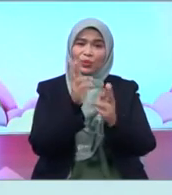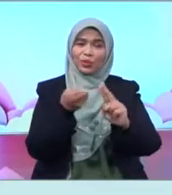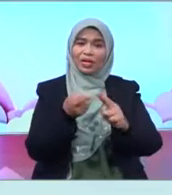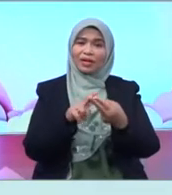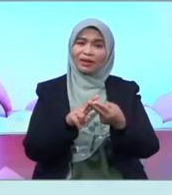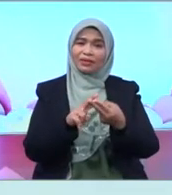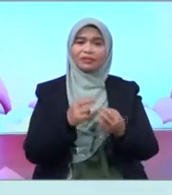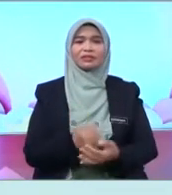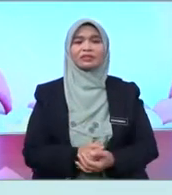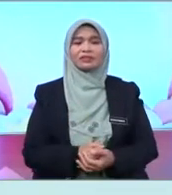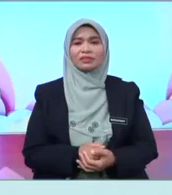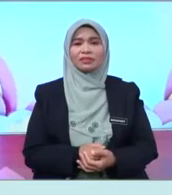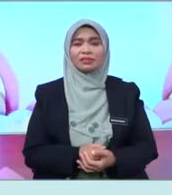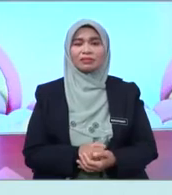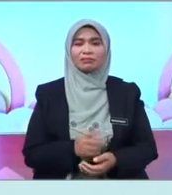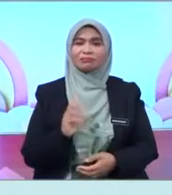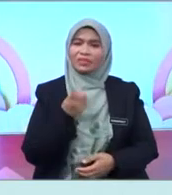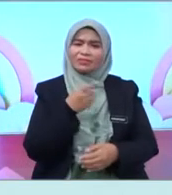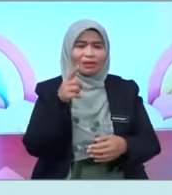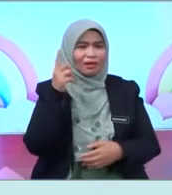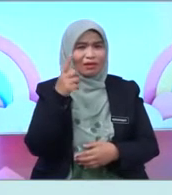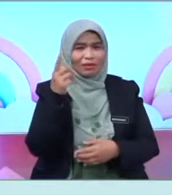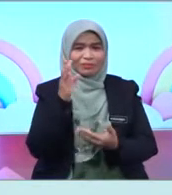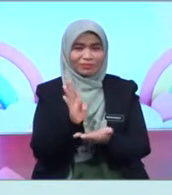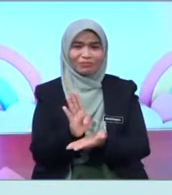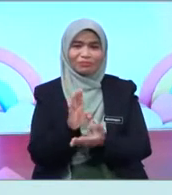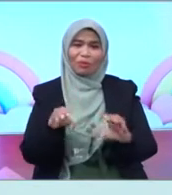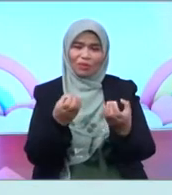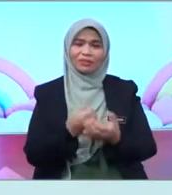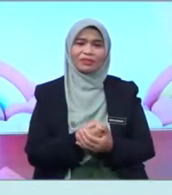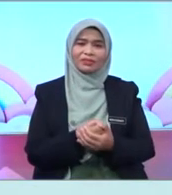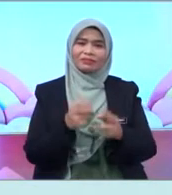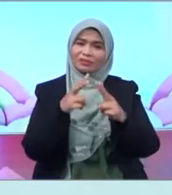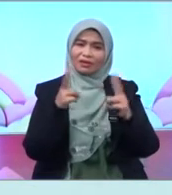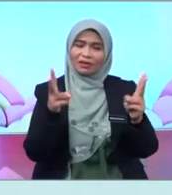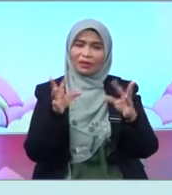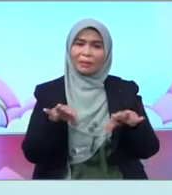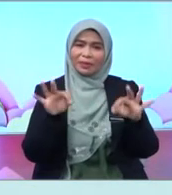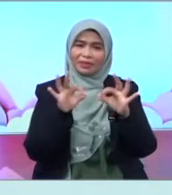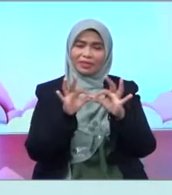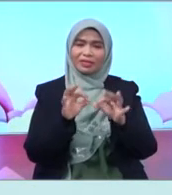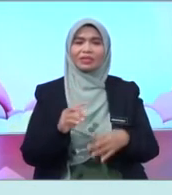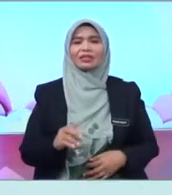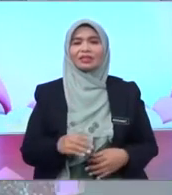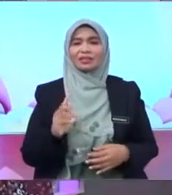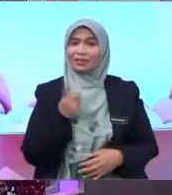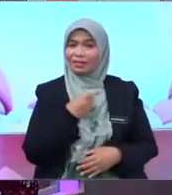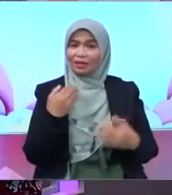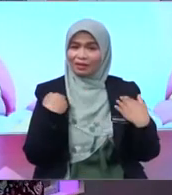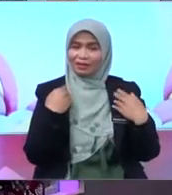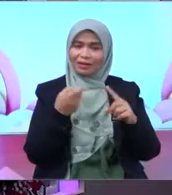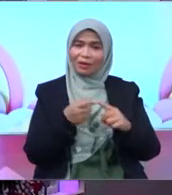ha membantu rakyat nih kita selalu gue sangat penting sebab kita hidup dengan berkawan dengan masyarakat beserta